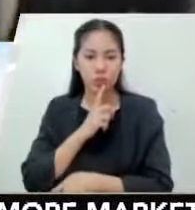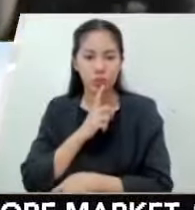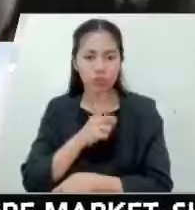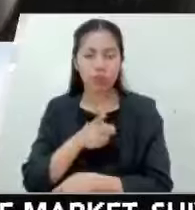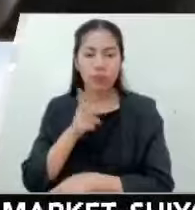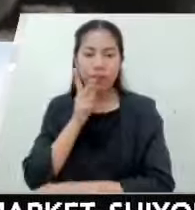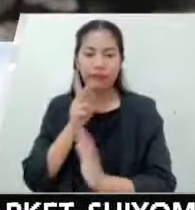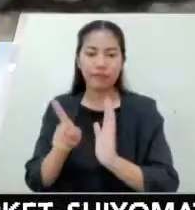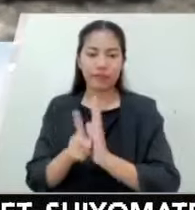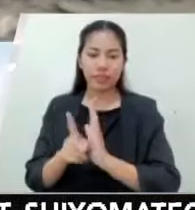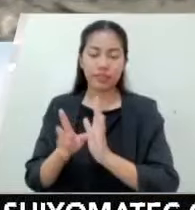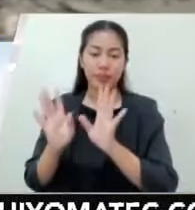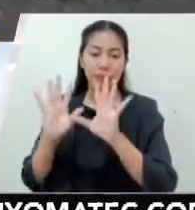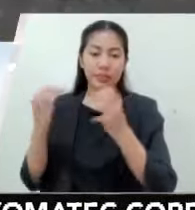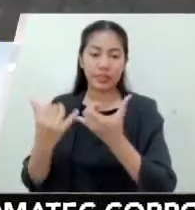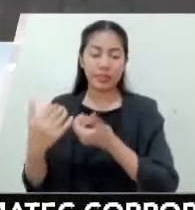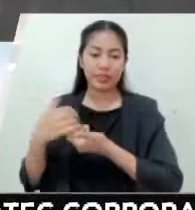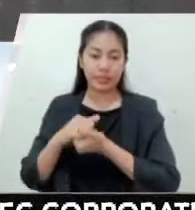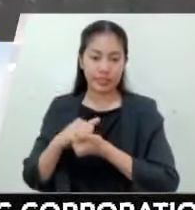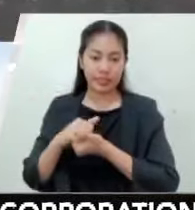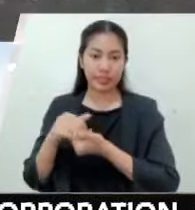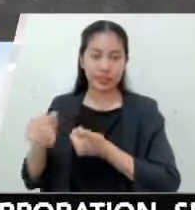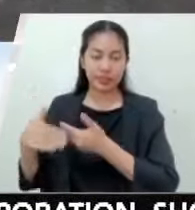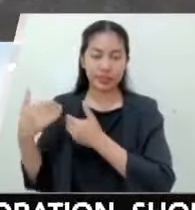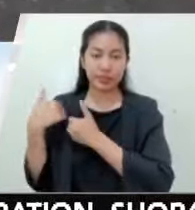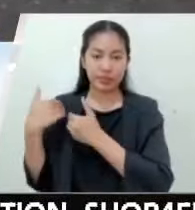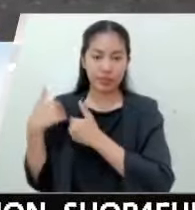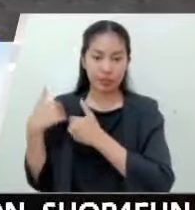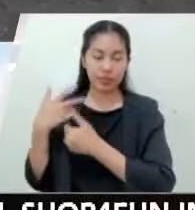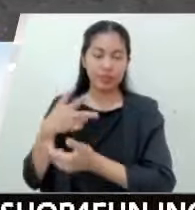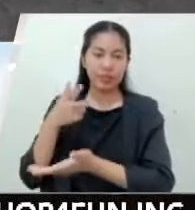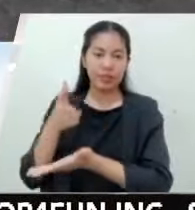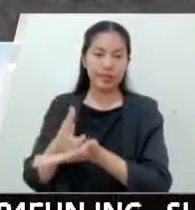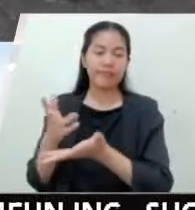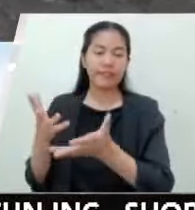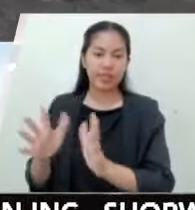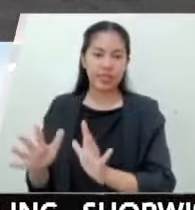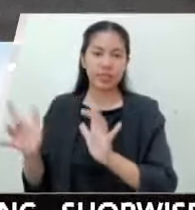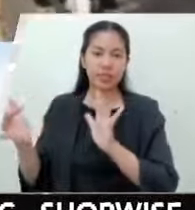who operates the parking lot, nakipag-ugnayan na po yan